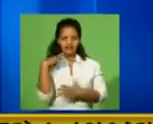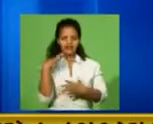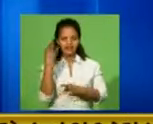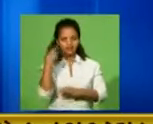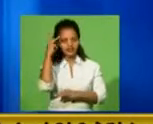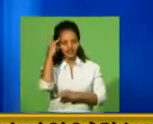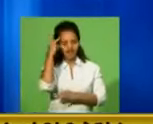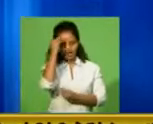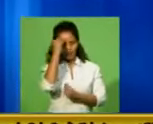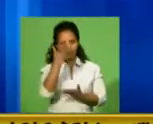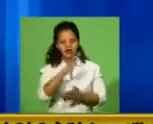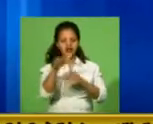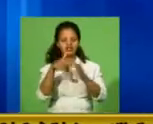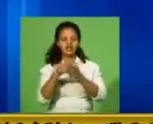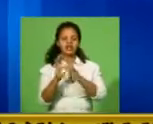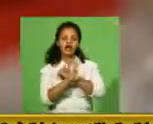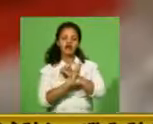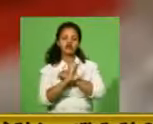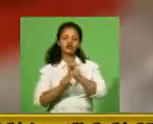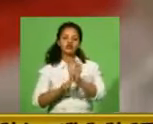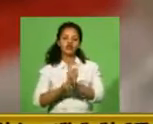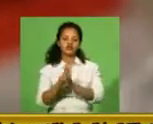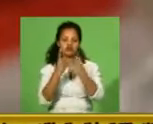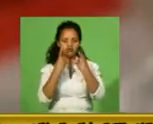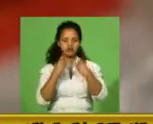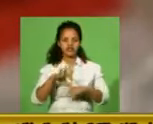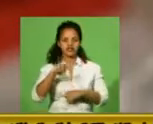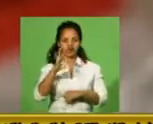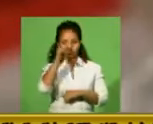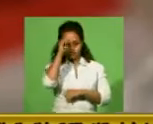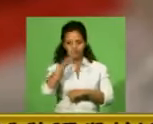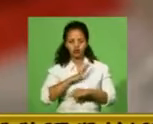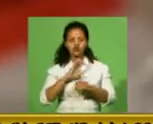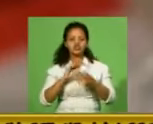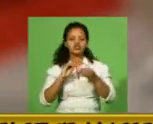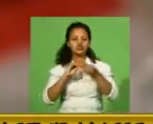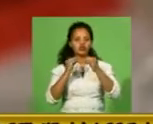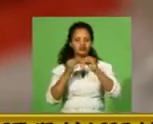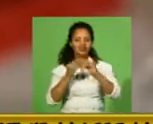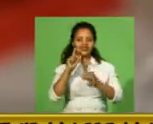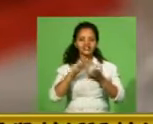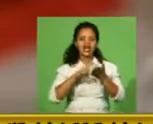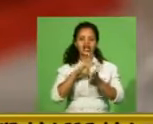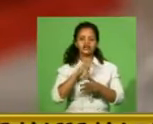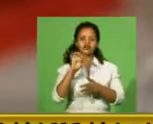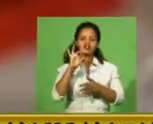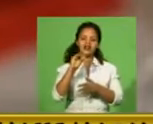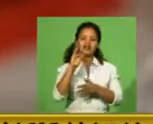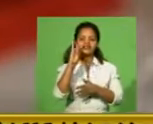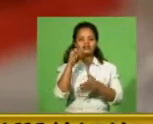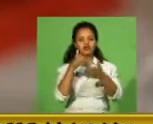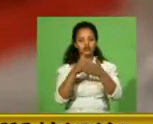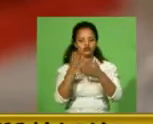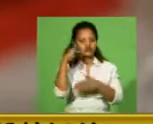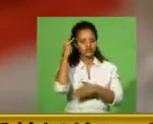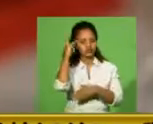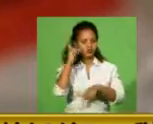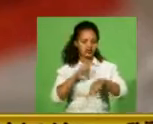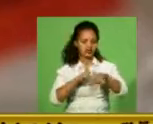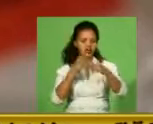ሚኒስቴር አስታውቋል። በአጠቃላይ በአገሪቱ ቫይረሱ በምርመራ የተገኘባቸው ሰዎች ቁጥር 1486 መድረሱ ነው ሚኒስትሩ